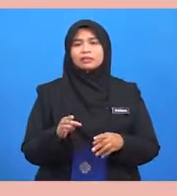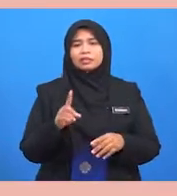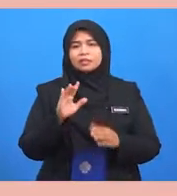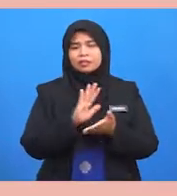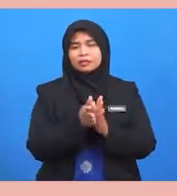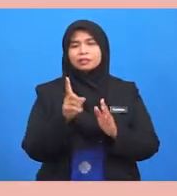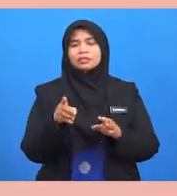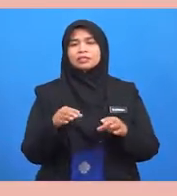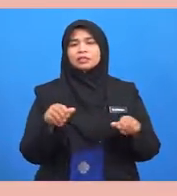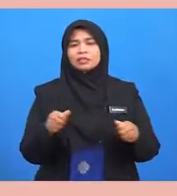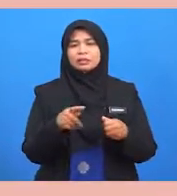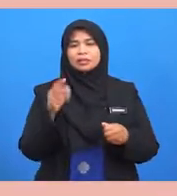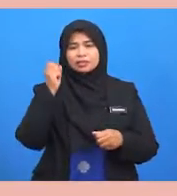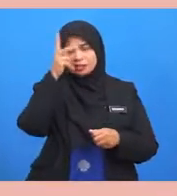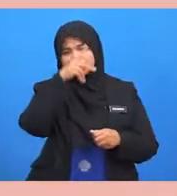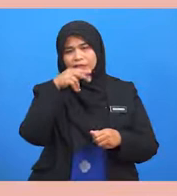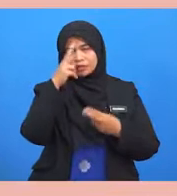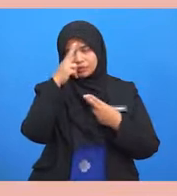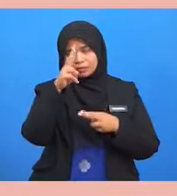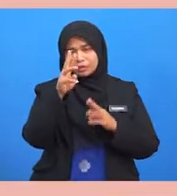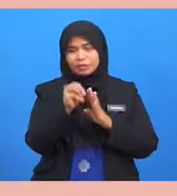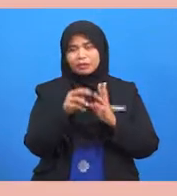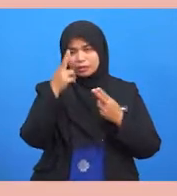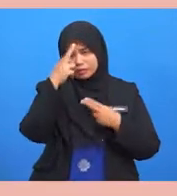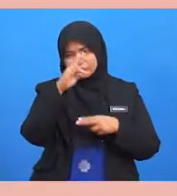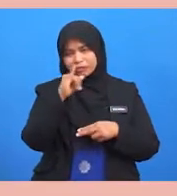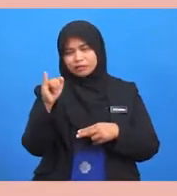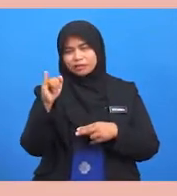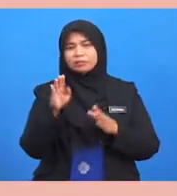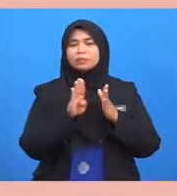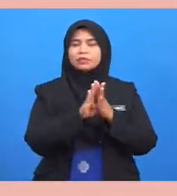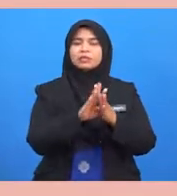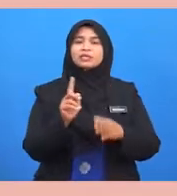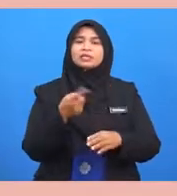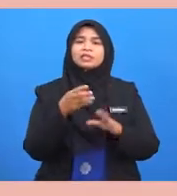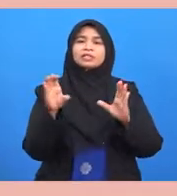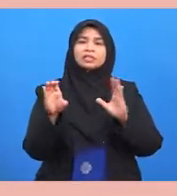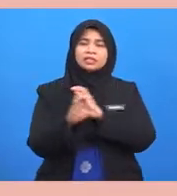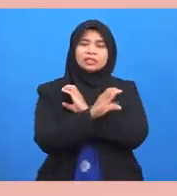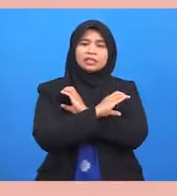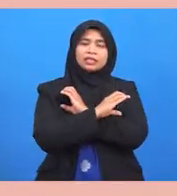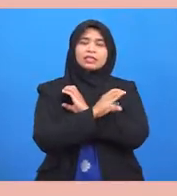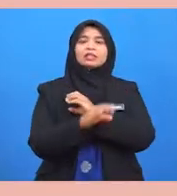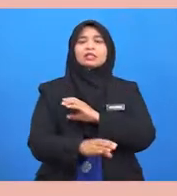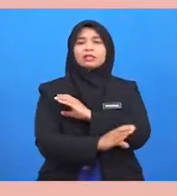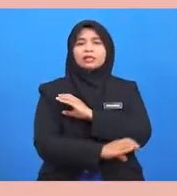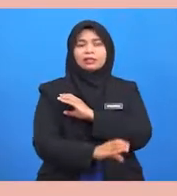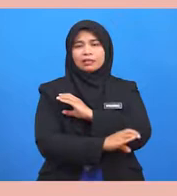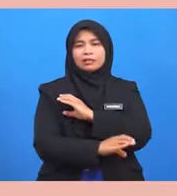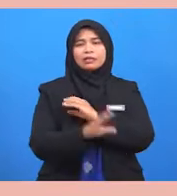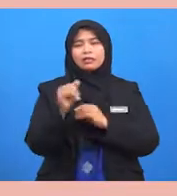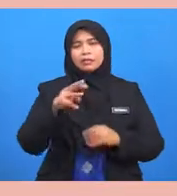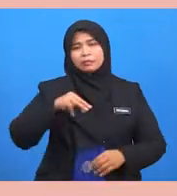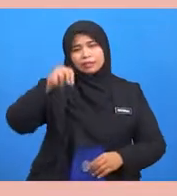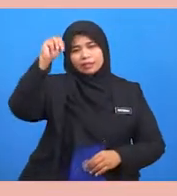sikap saling hormat-menghormati. Bukti kita cintakan sebuah negara yang